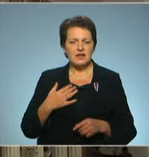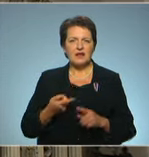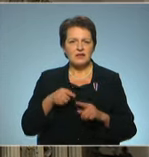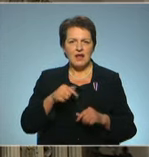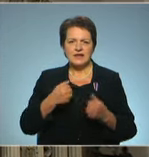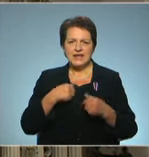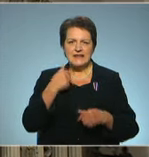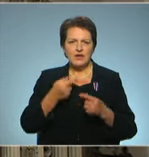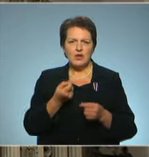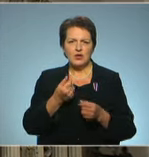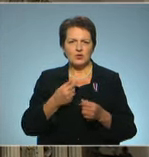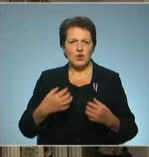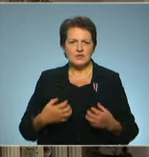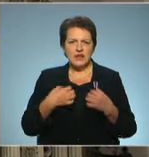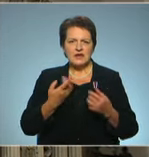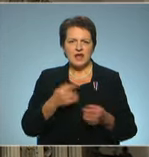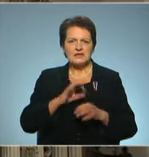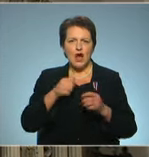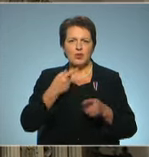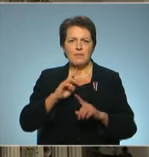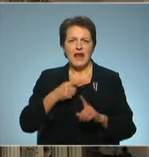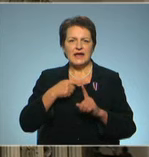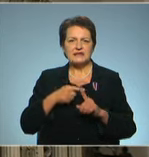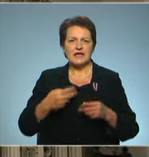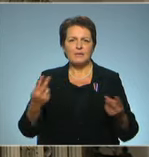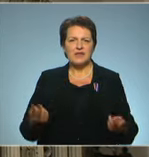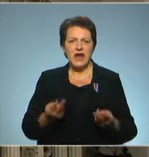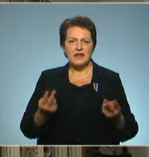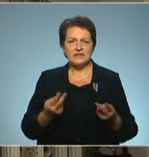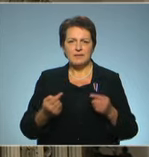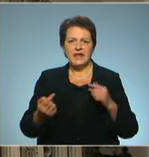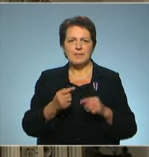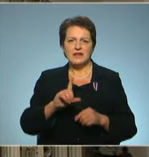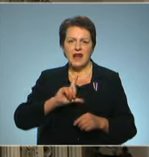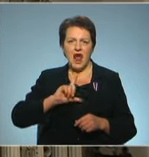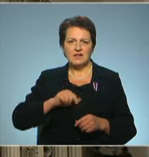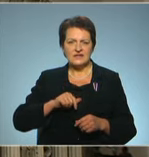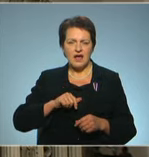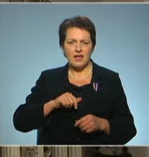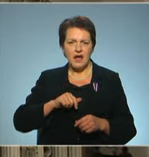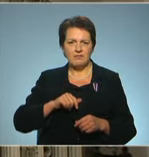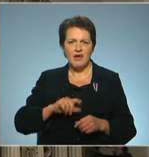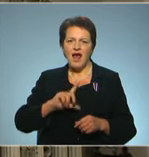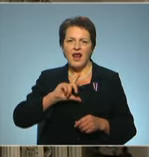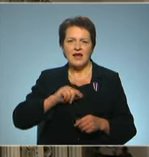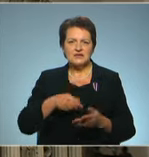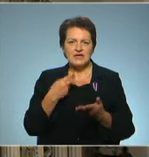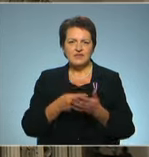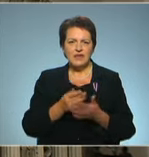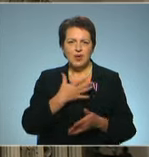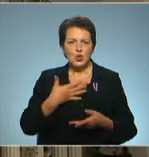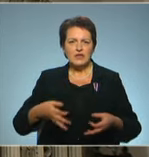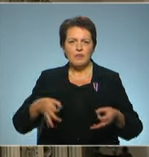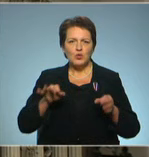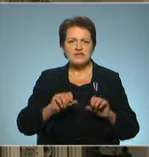es vienmēr drusku salecos, kad sāku runāt par kristīgajām tradīcijām iepretī latviskajām. Latviskās vērtības ļoti